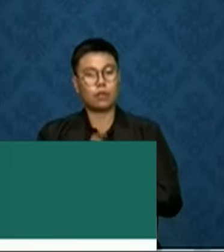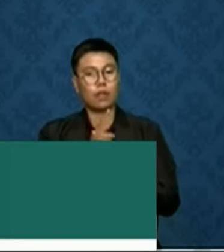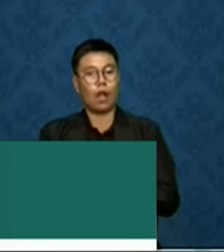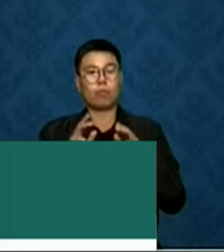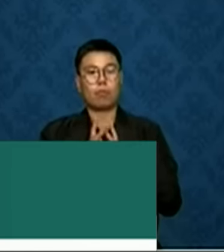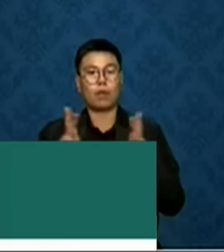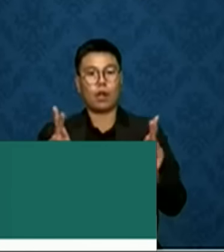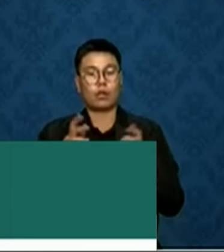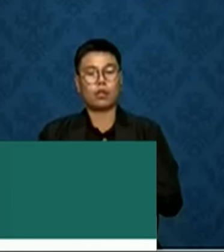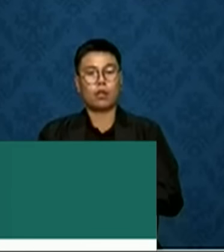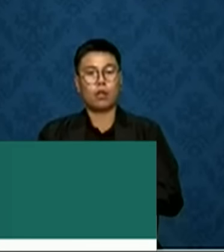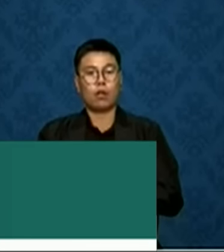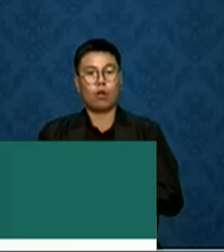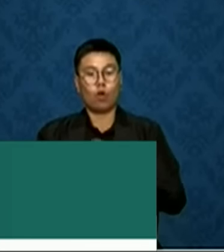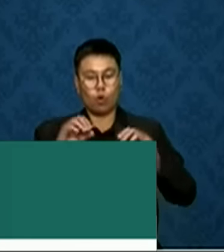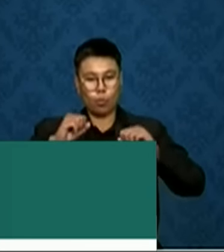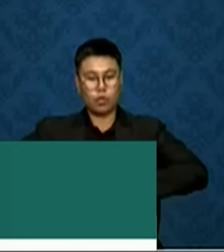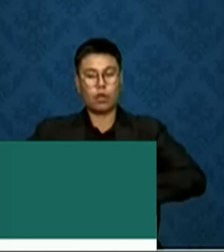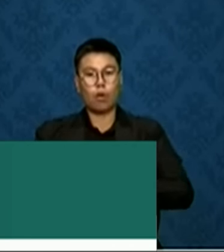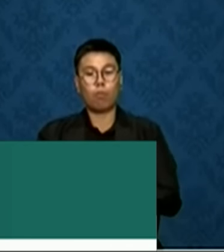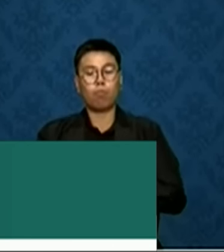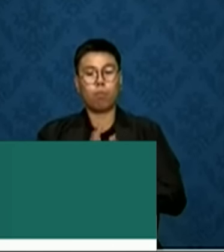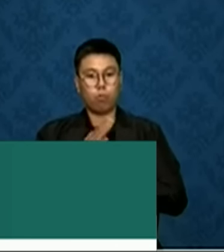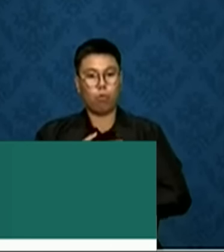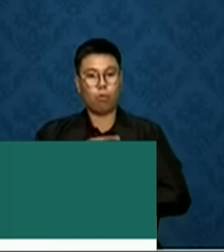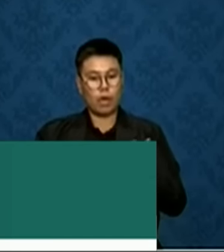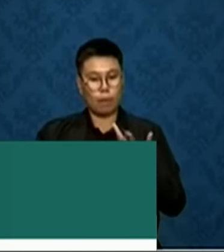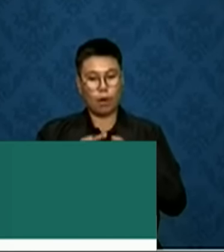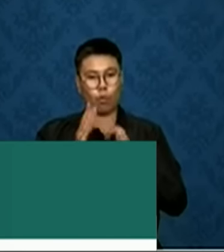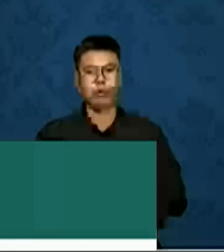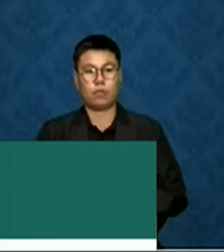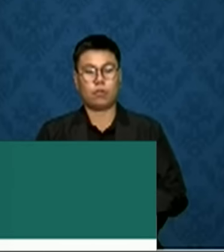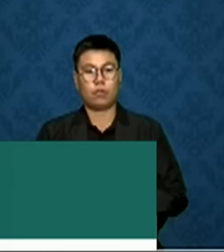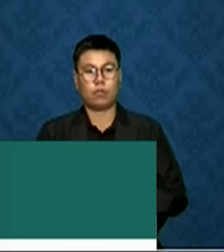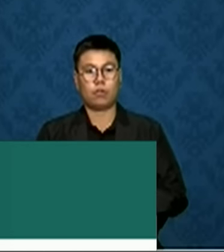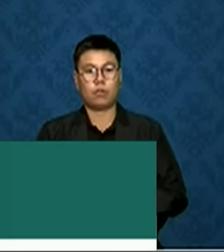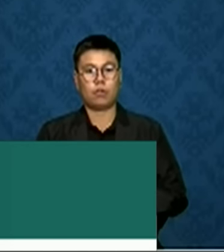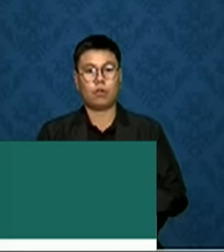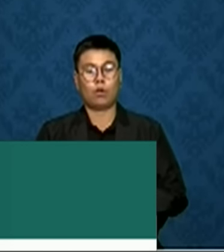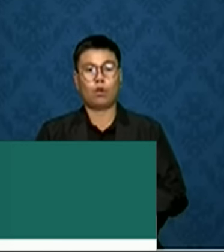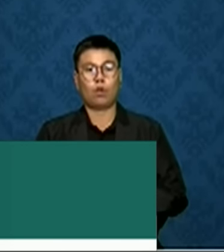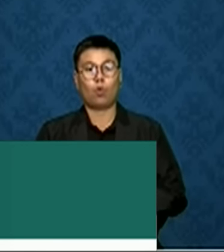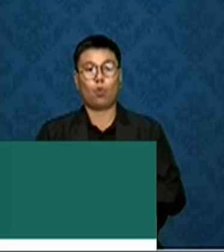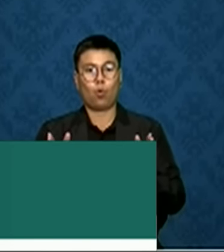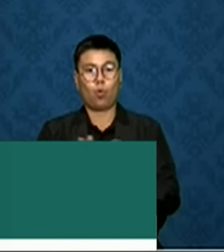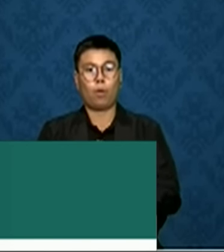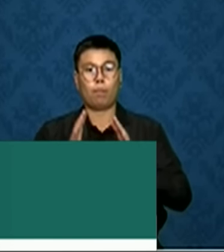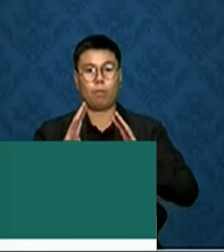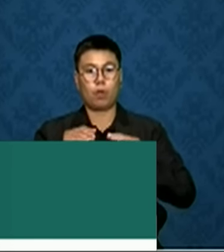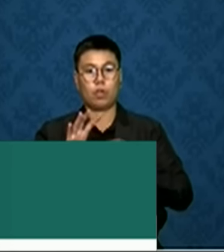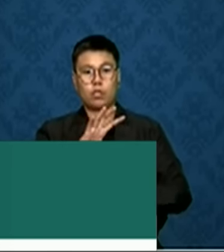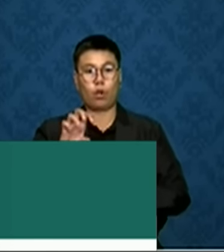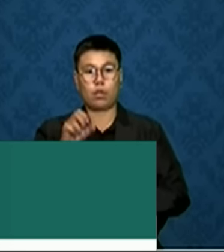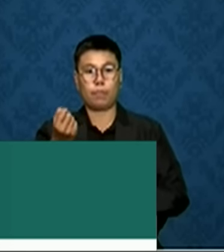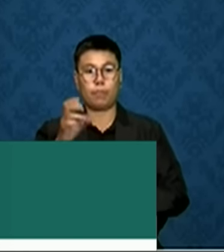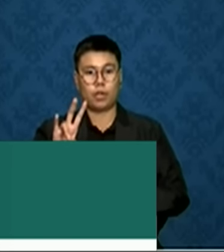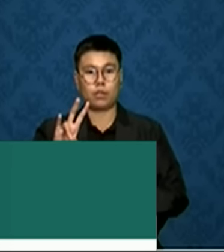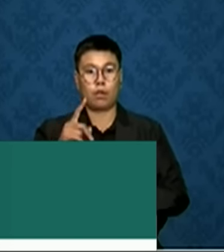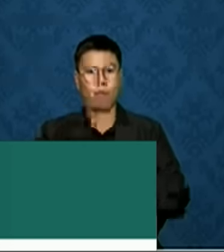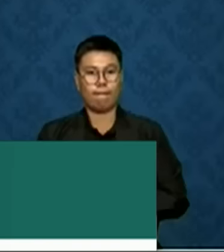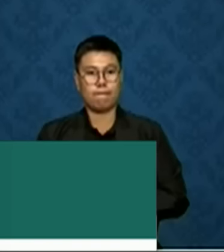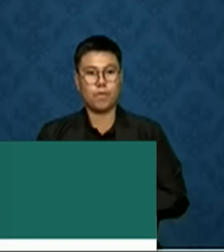ต้องไปถามกับคุณชูศักดิ์ศิรินินนะคะซึ่งก็ยอมรับว่าหลังจากนี้เนี่ยมันต้องมีความทำการทำความเข้าใจกันภายในพรรค